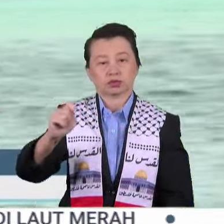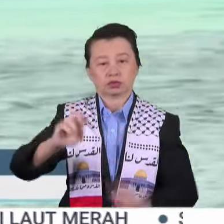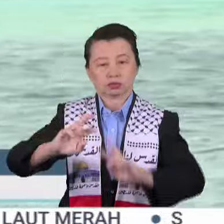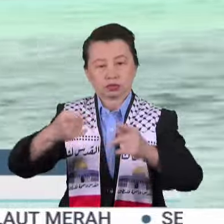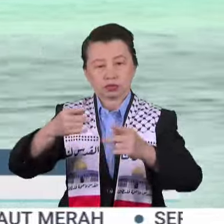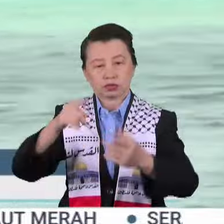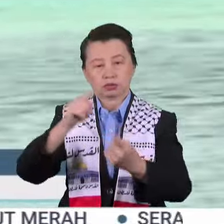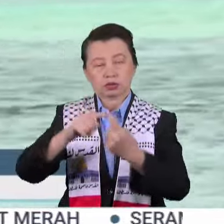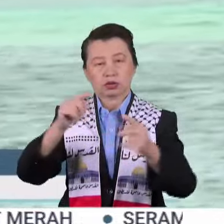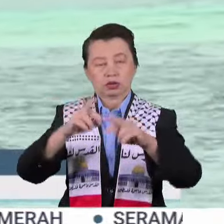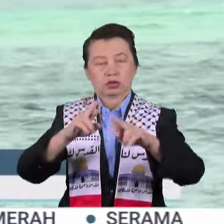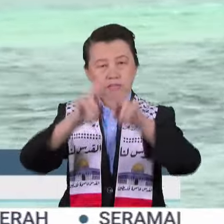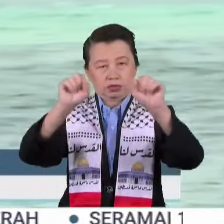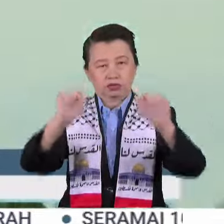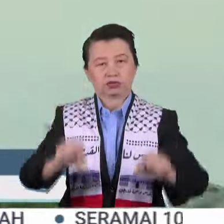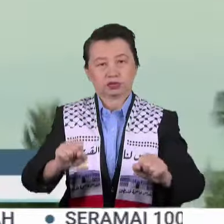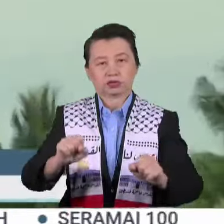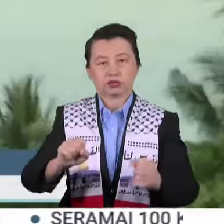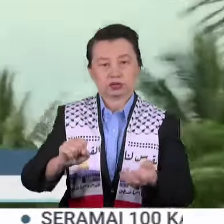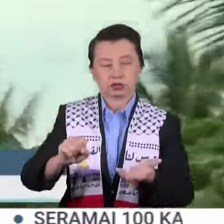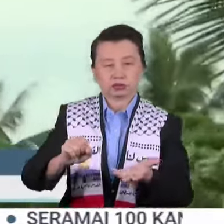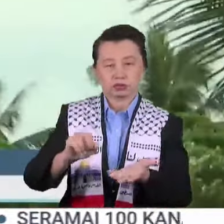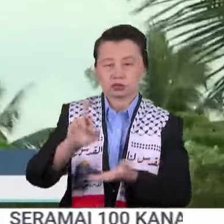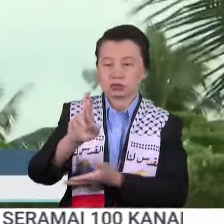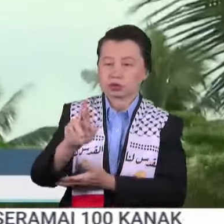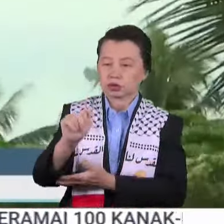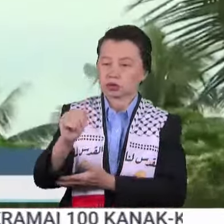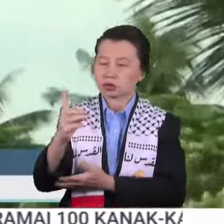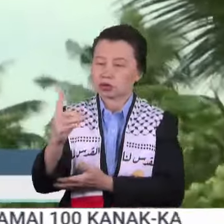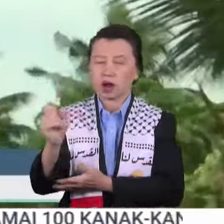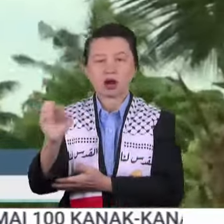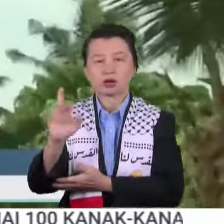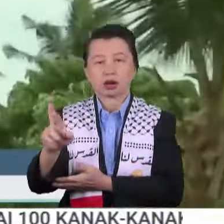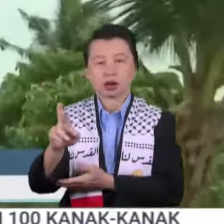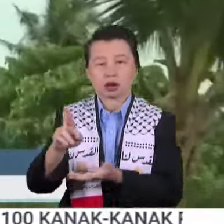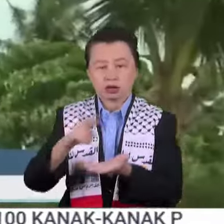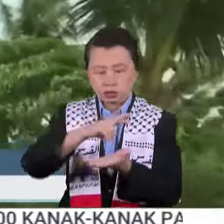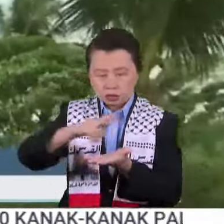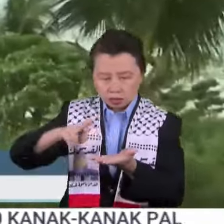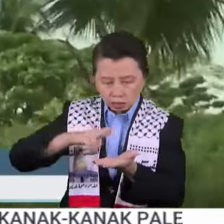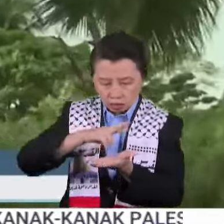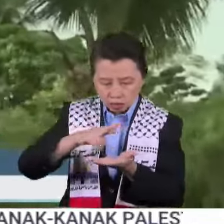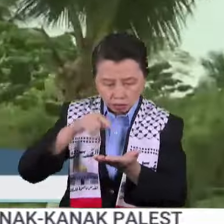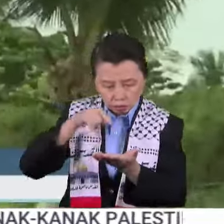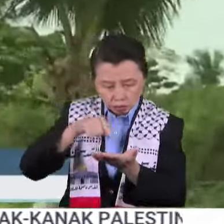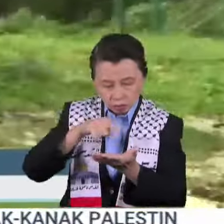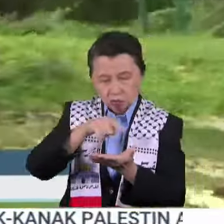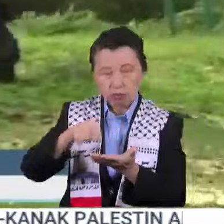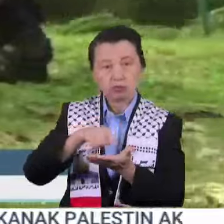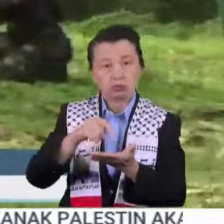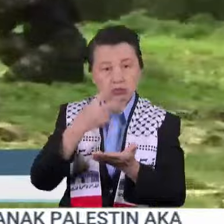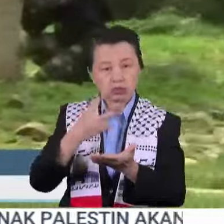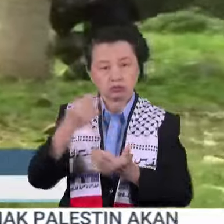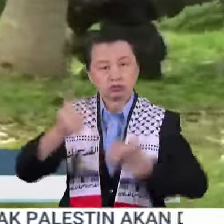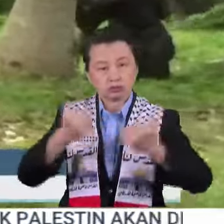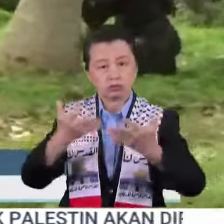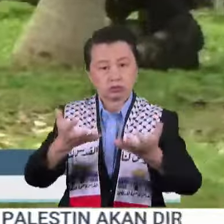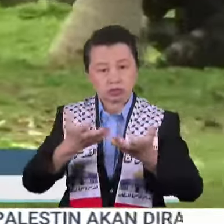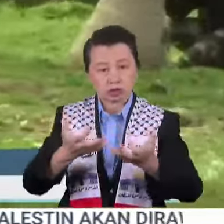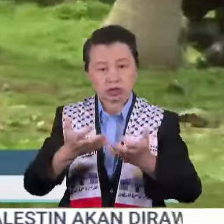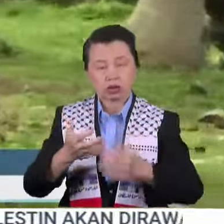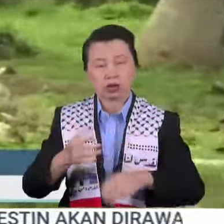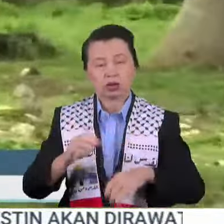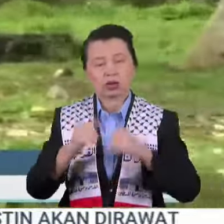kepada sistem radar. Kita akan pastikan bahawa kita dapat memenuhi keperluan-keperluan seperti mana yang dikendaki oleh sama ada angkatan